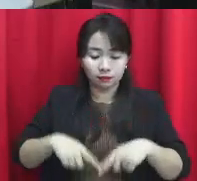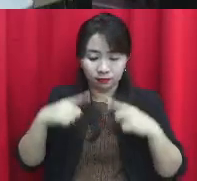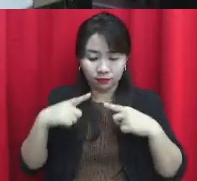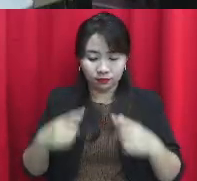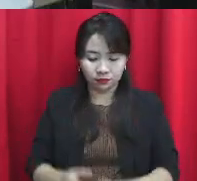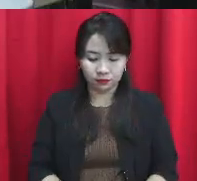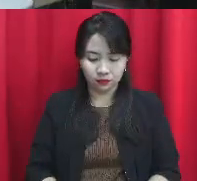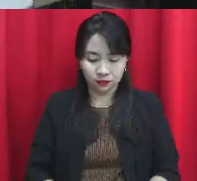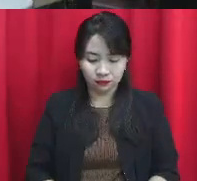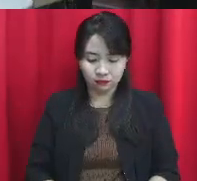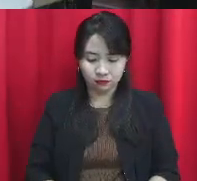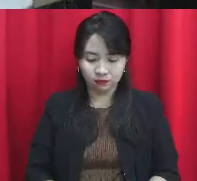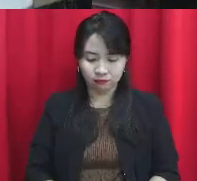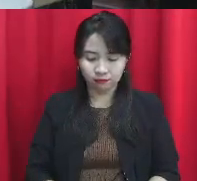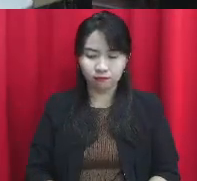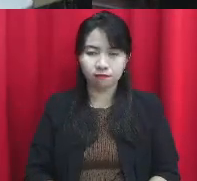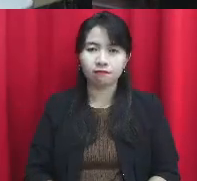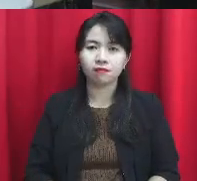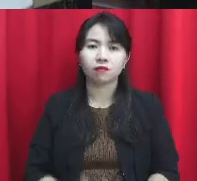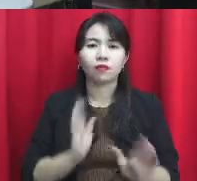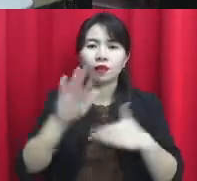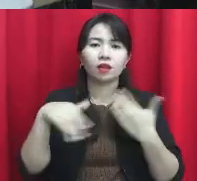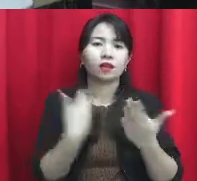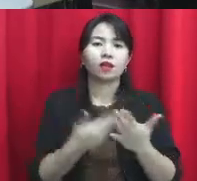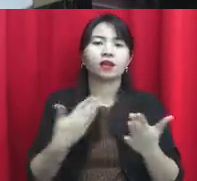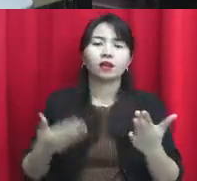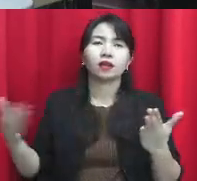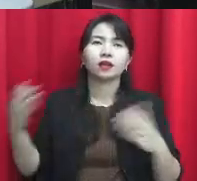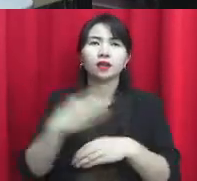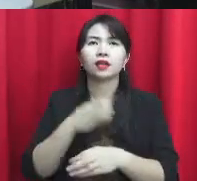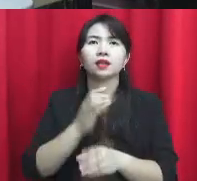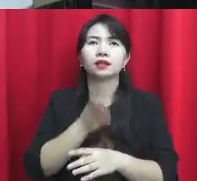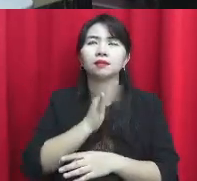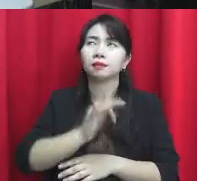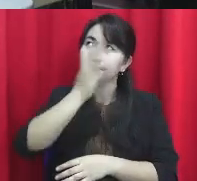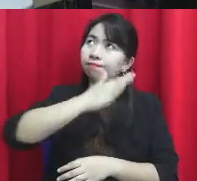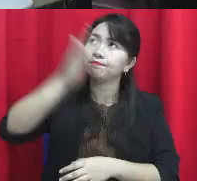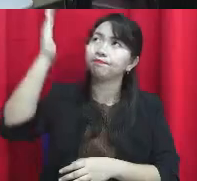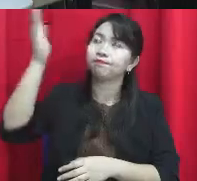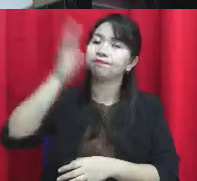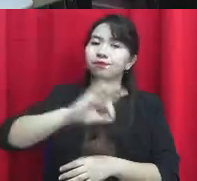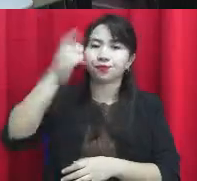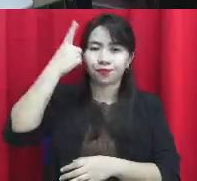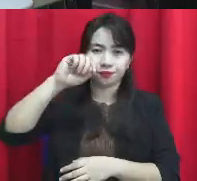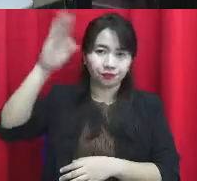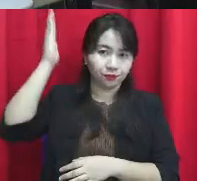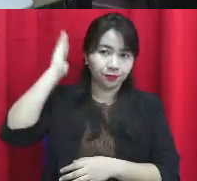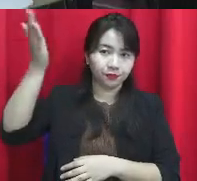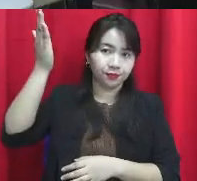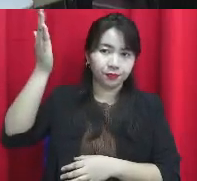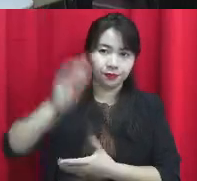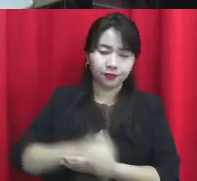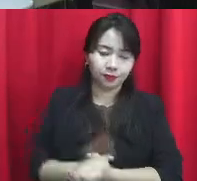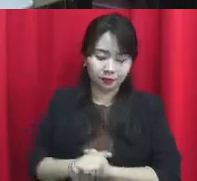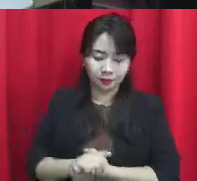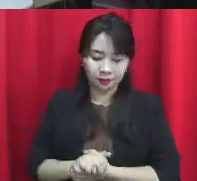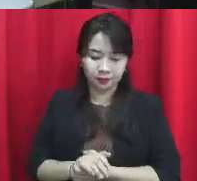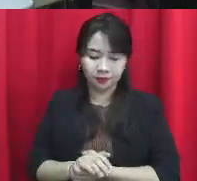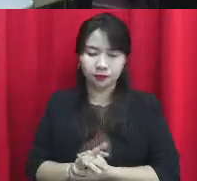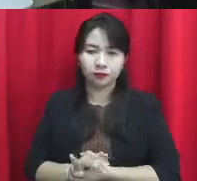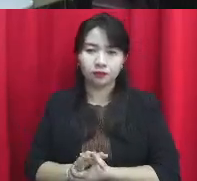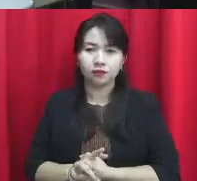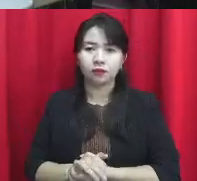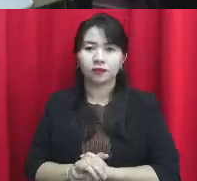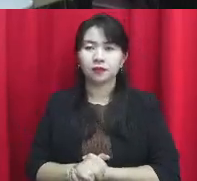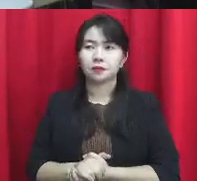Bibliya all things were created by him and for him Kaya nga if it's the